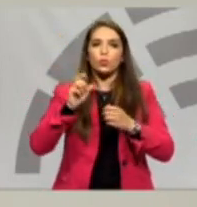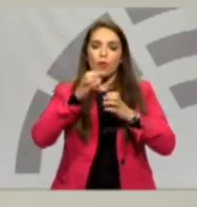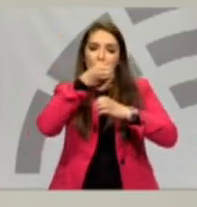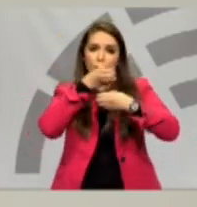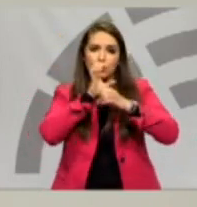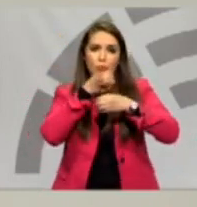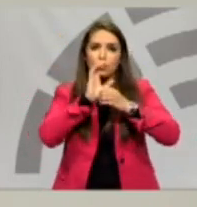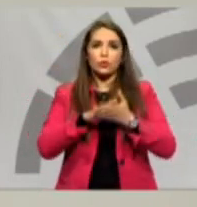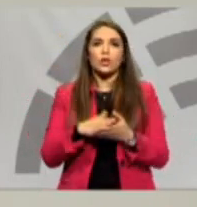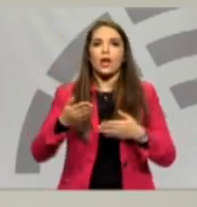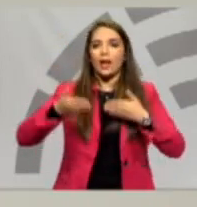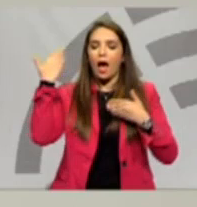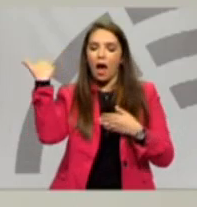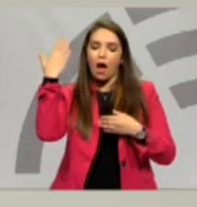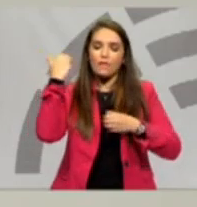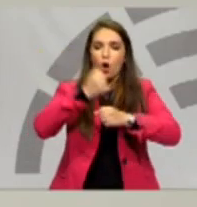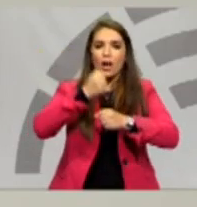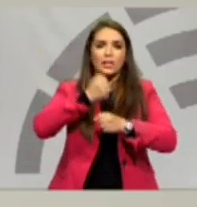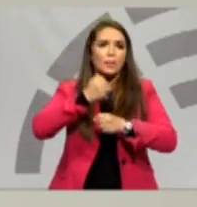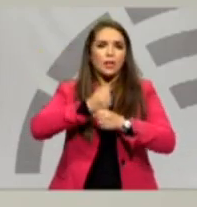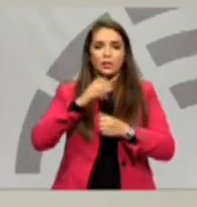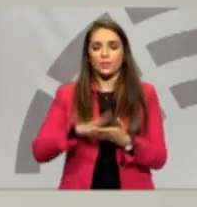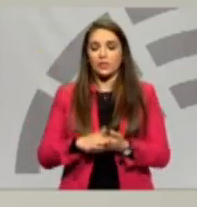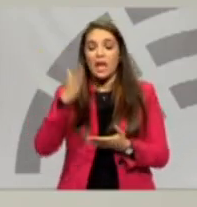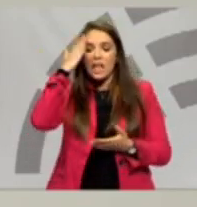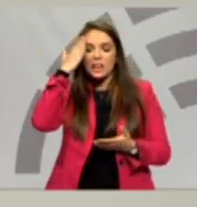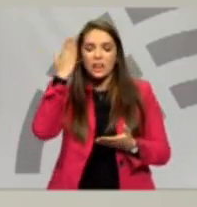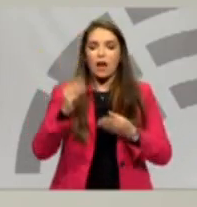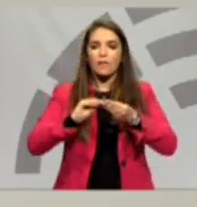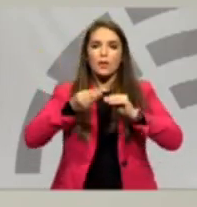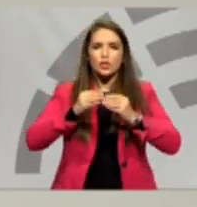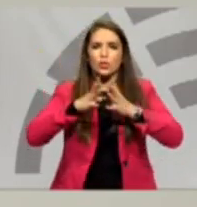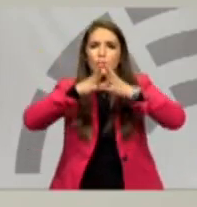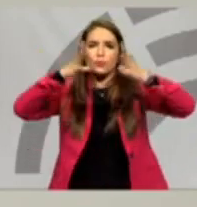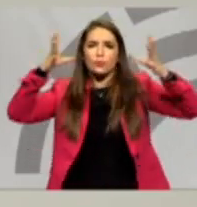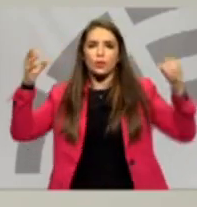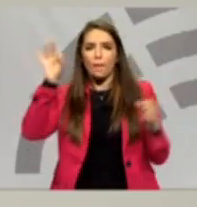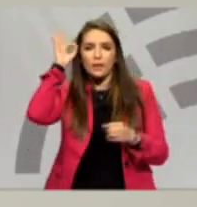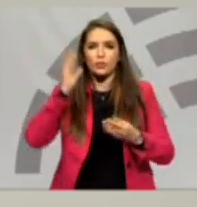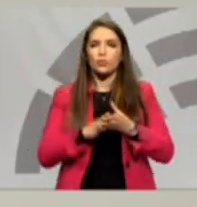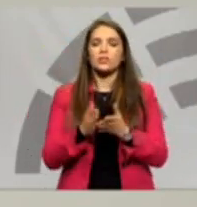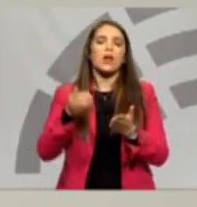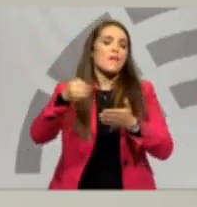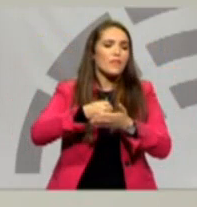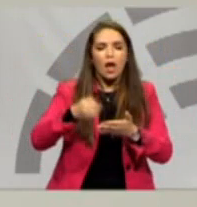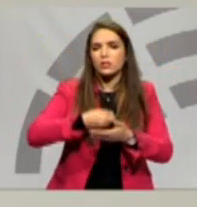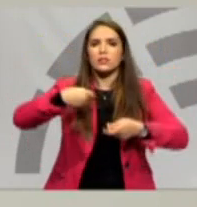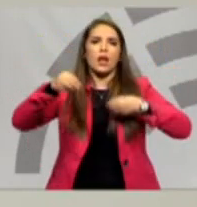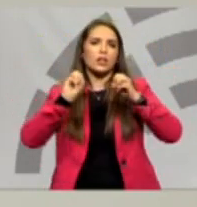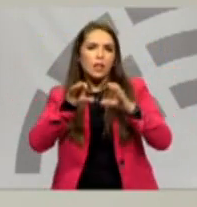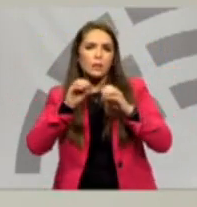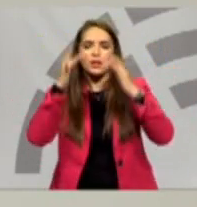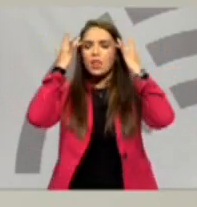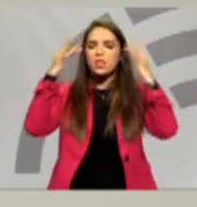ونعرف انه تونس اليوم تواجه تحديات كبيره في الحياه السياسيه والاجتماعيه والاقتصاديه والتربويه